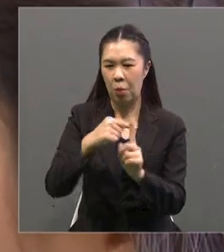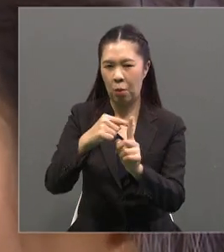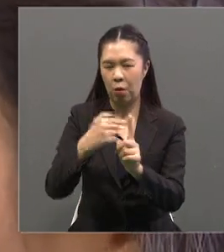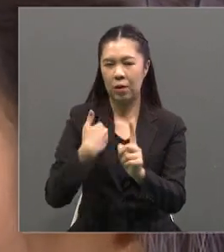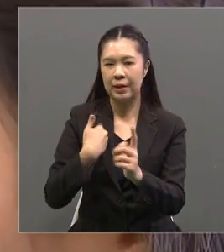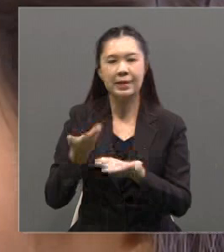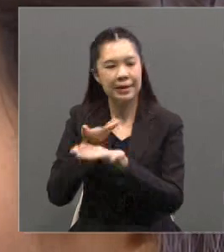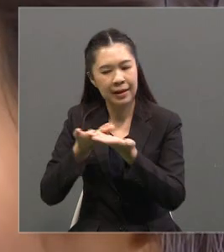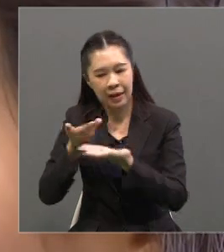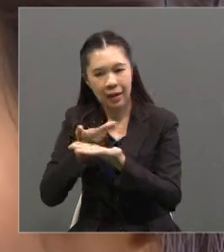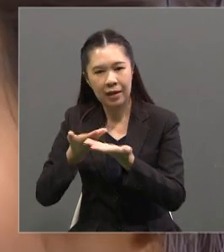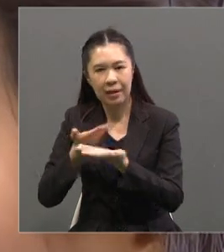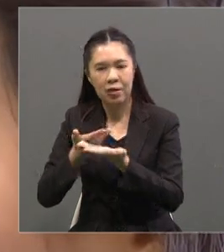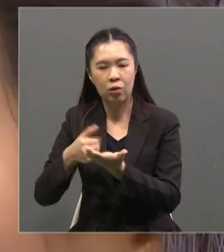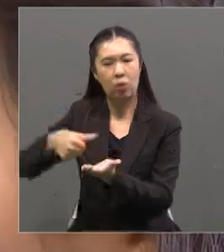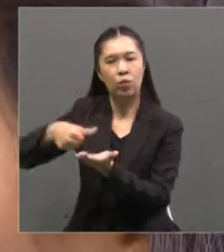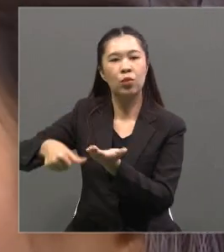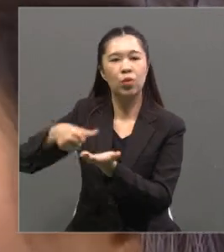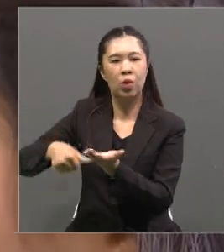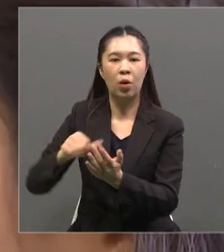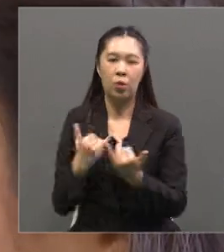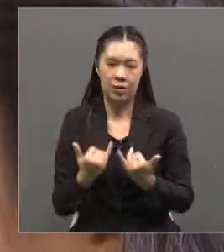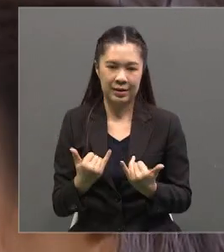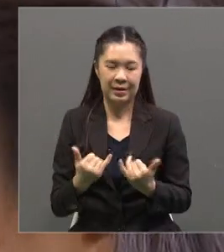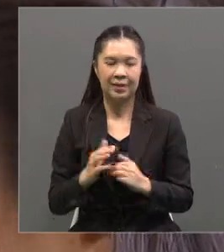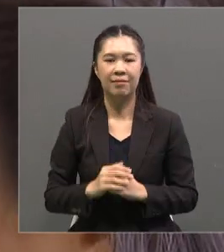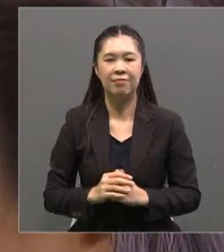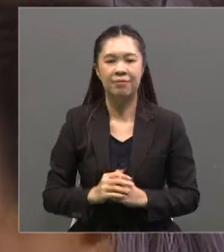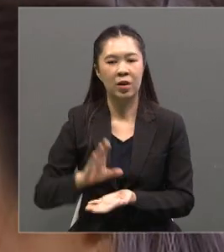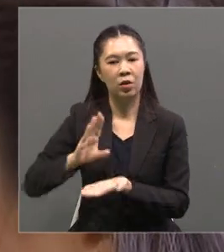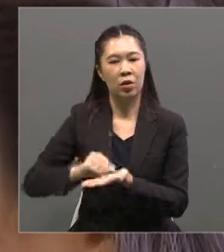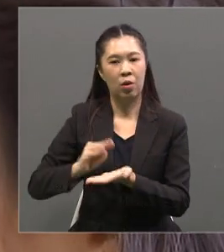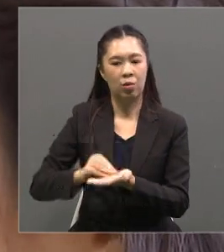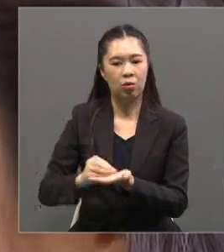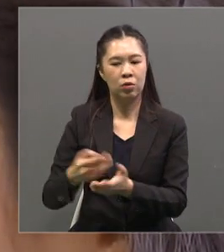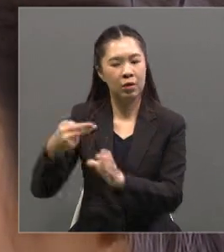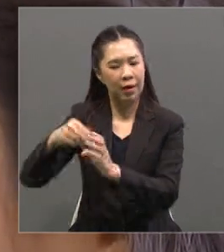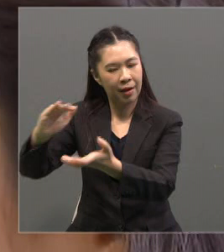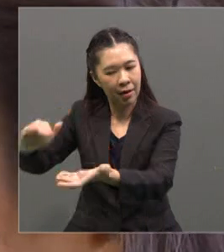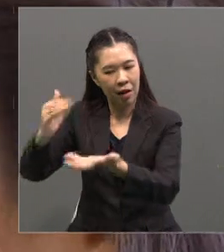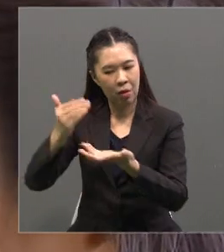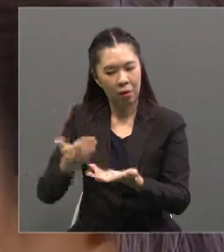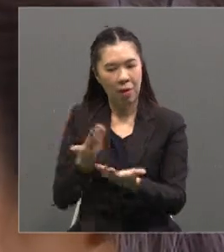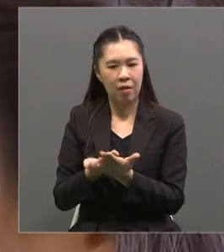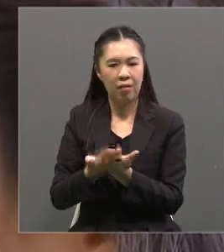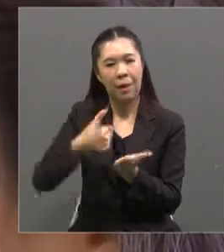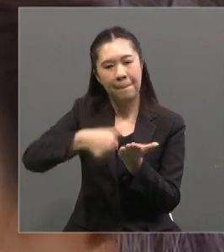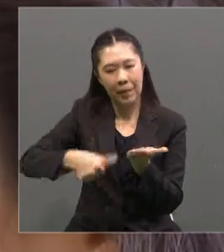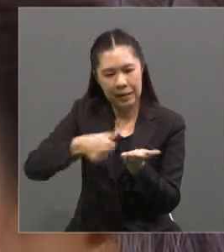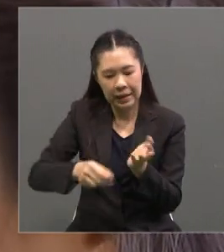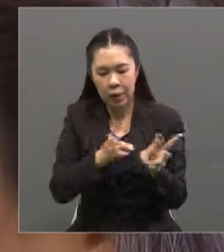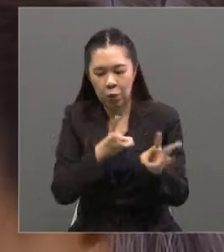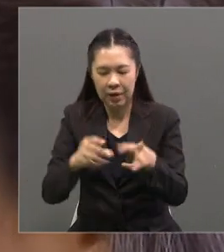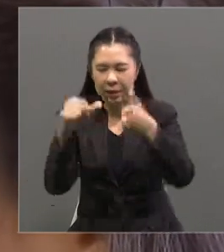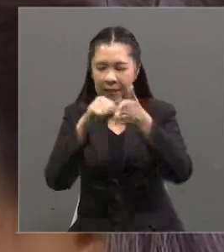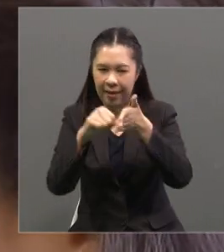ะมีการหารือกับทางกรมศุลกากรค่ะก็คือวันนี้เพื่อให้ทราบข้อมูลการนำเข้าต้นทุนรวมถึงอัตราภาษีเพื่อหาแนวทางการ